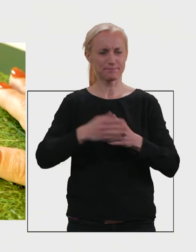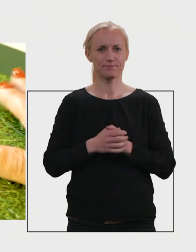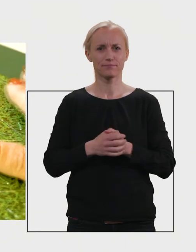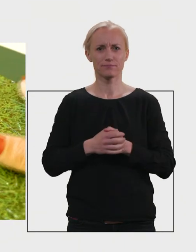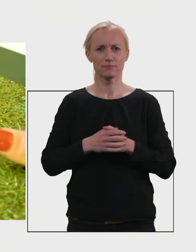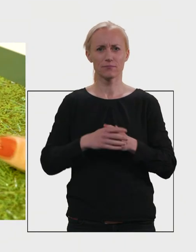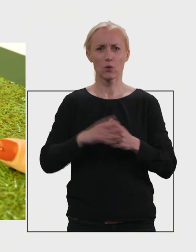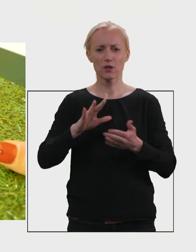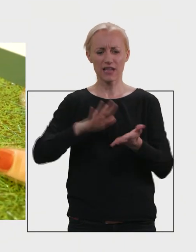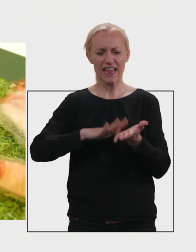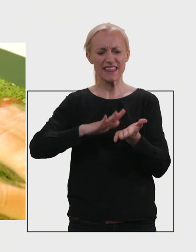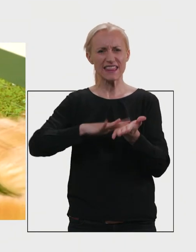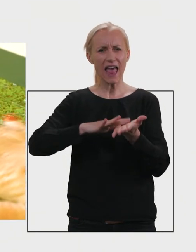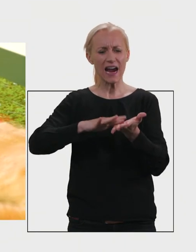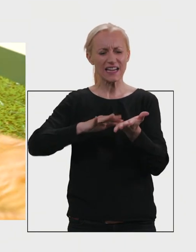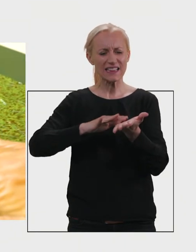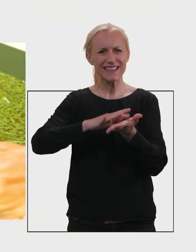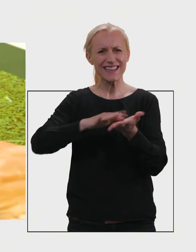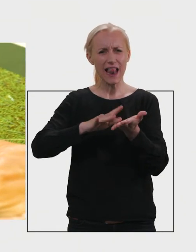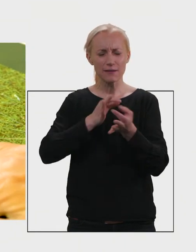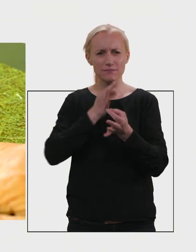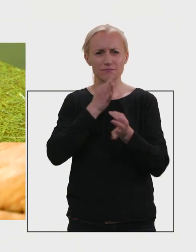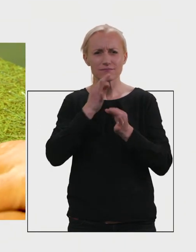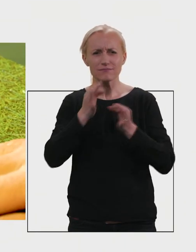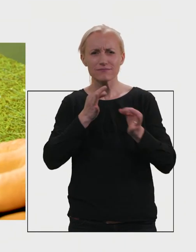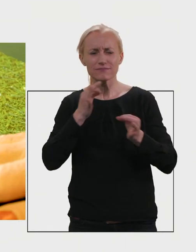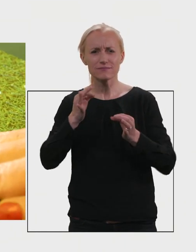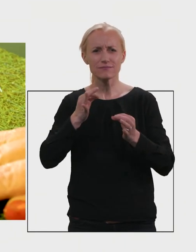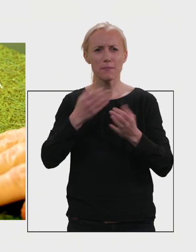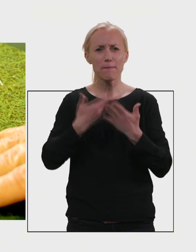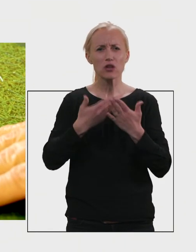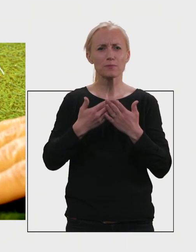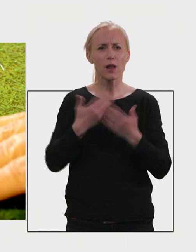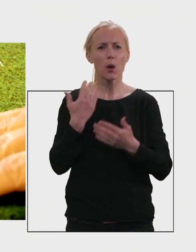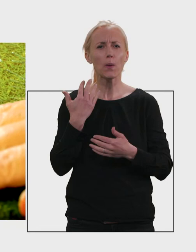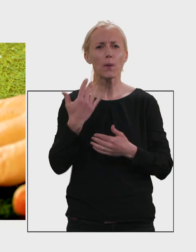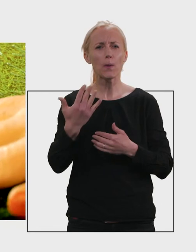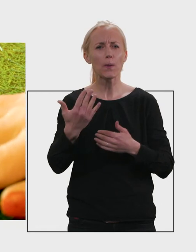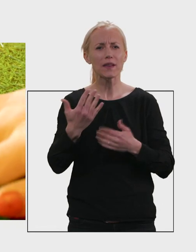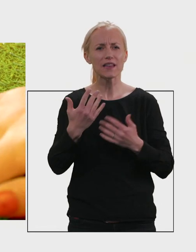Und taktile Details, wie eine grüne Wiese.